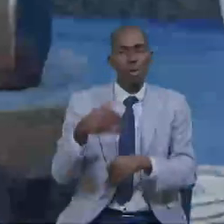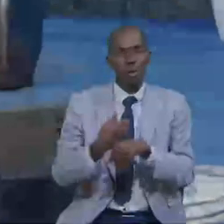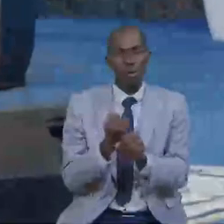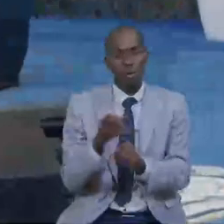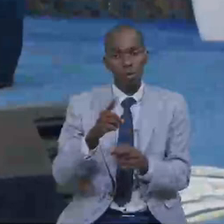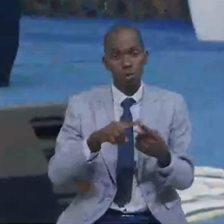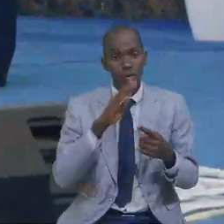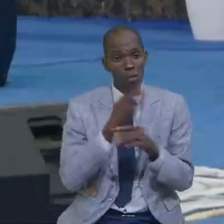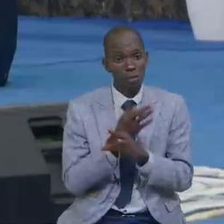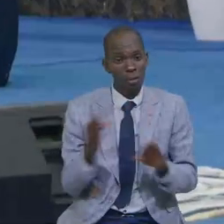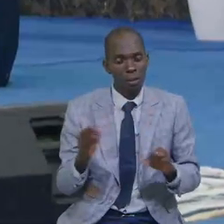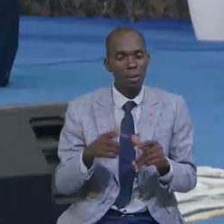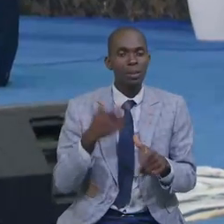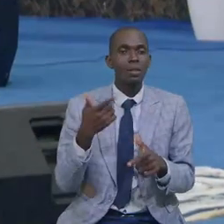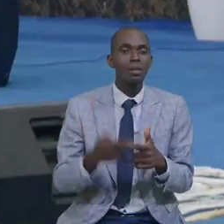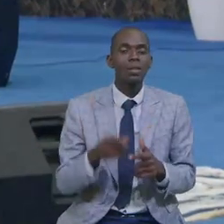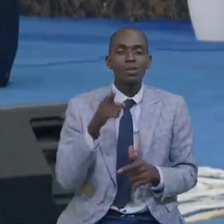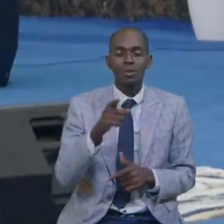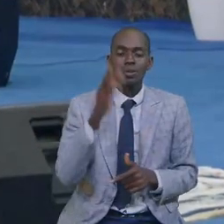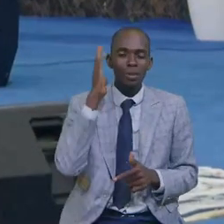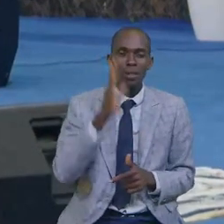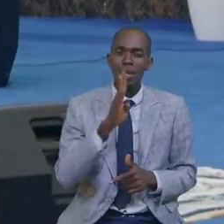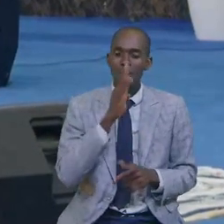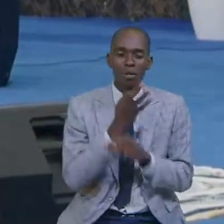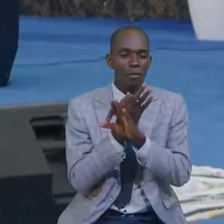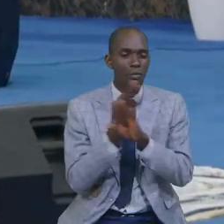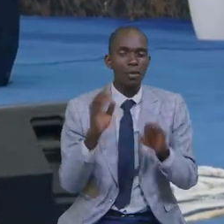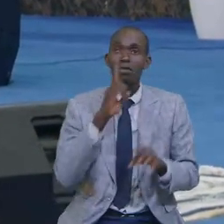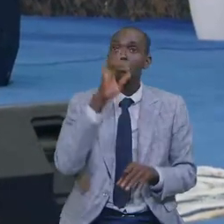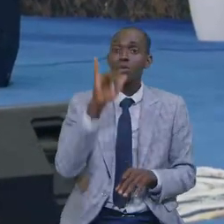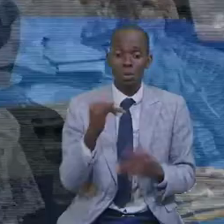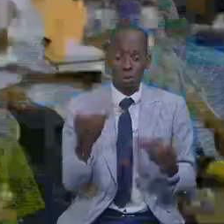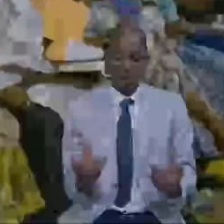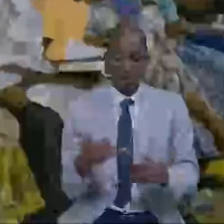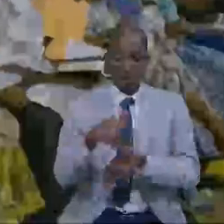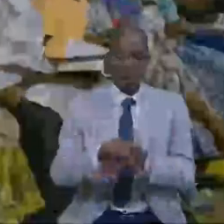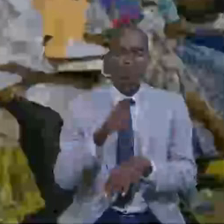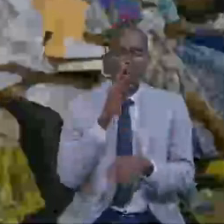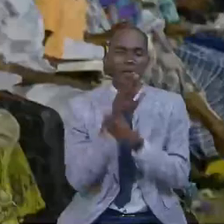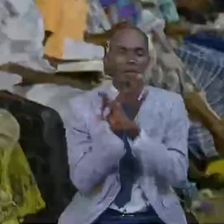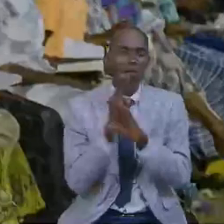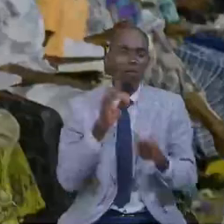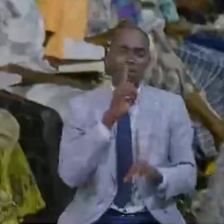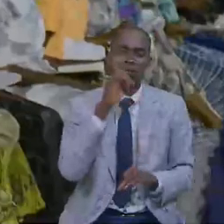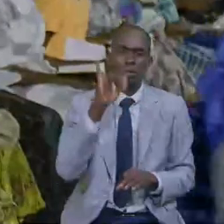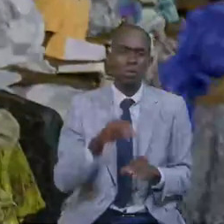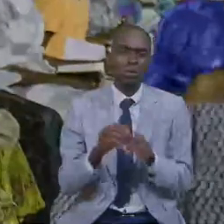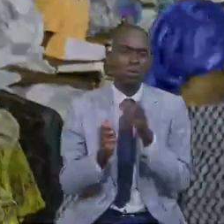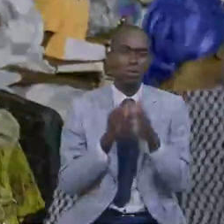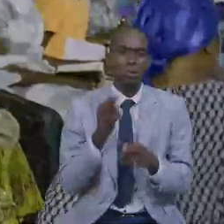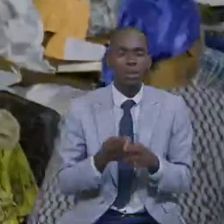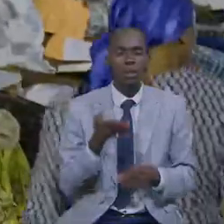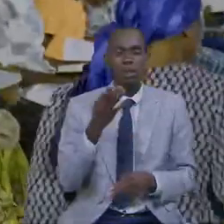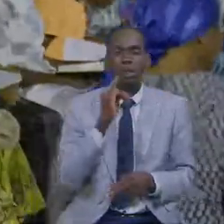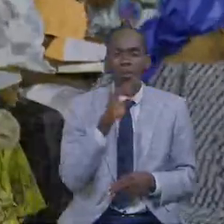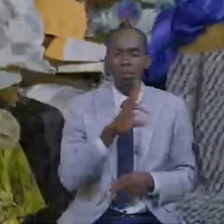et il dit ensuite vous serez réellement libre ce soir tu es réellement libre il n'y a